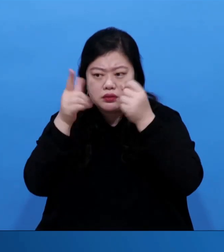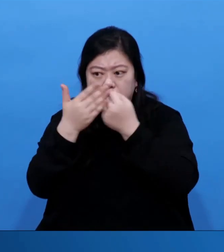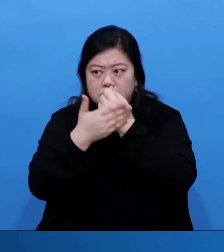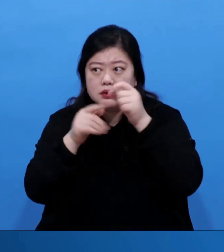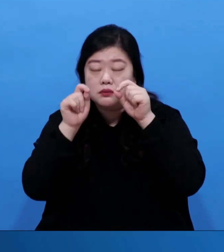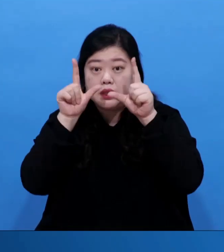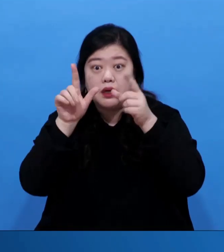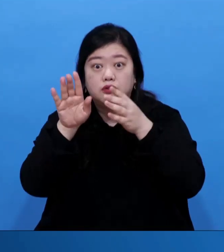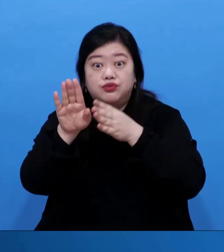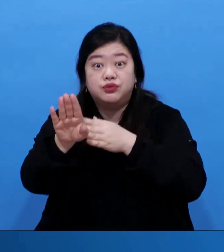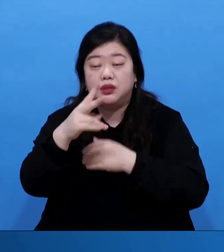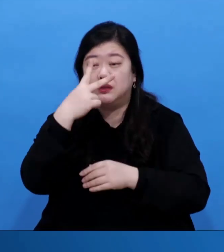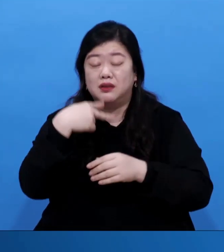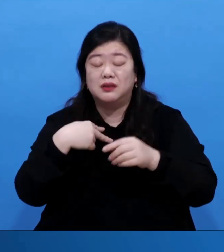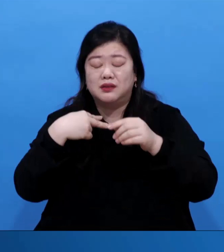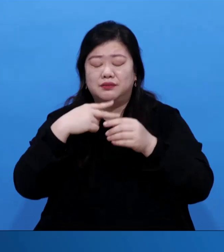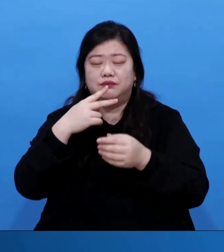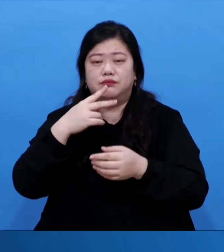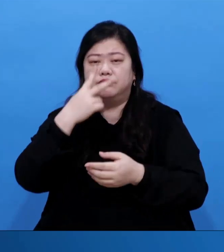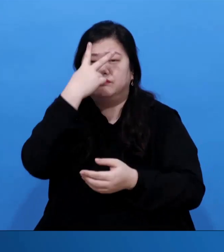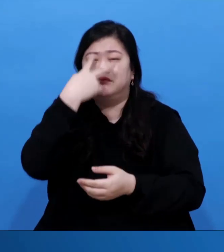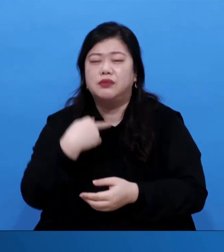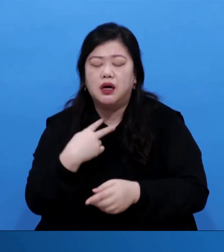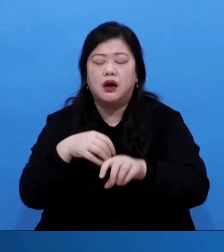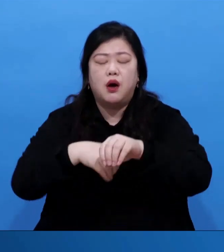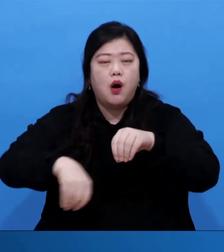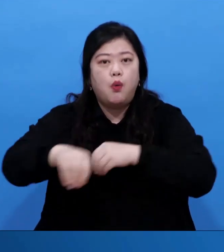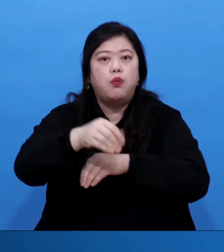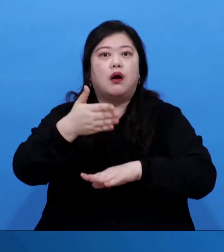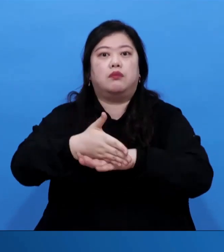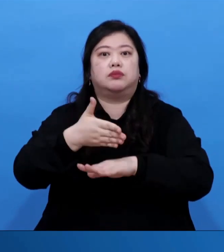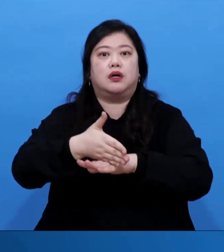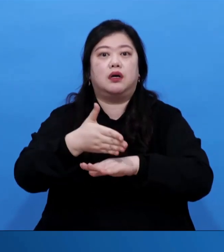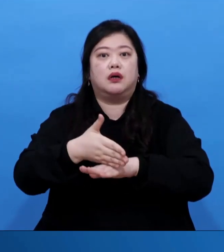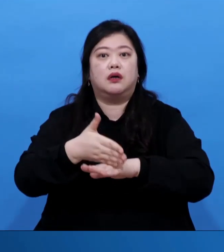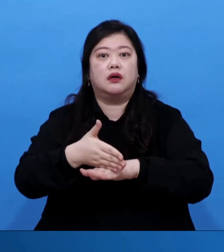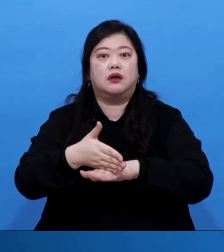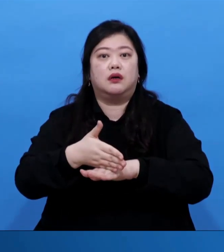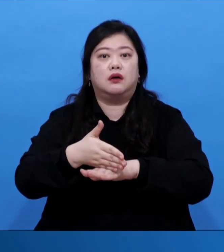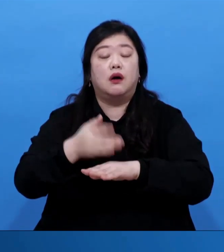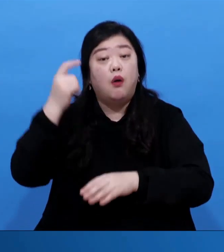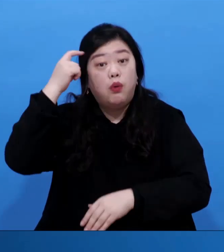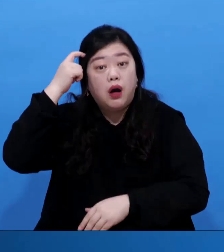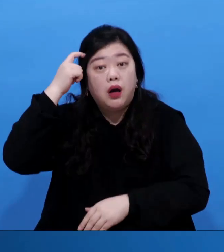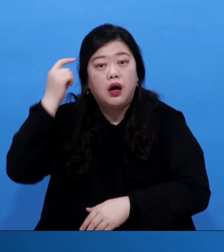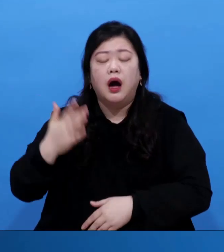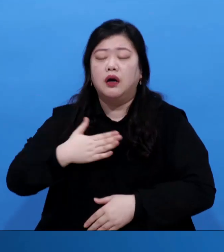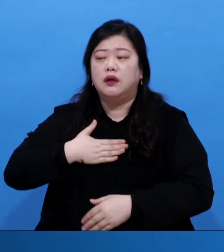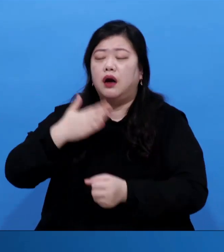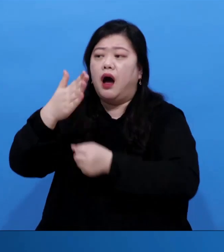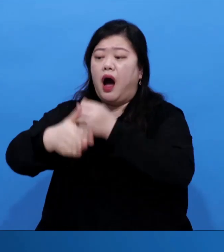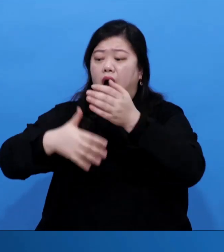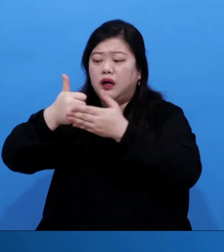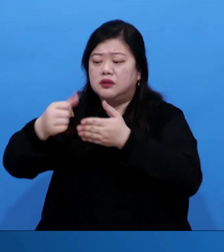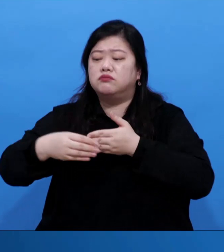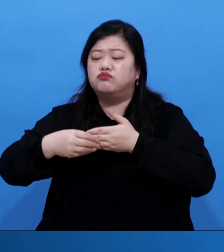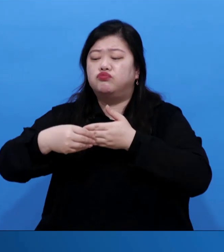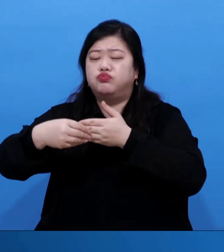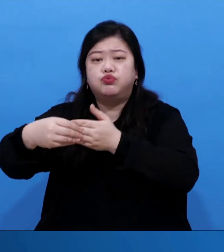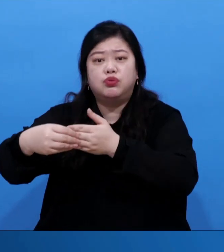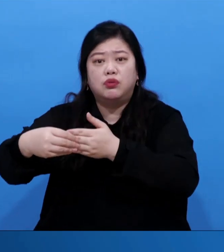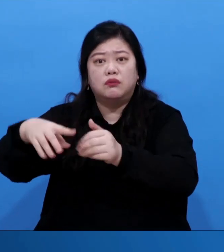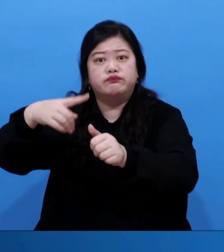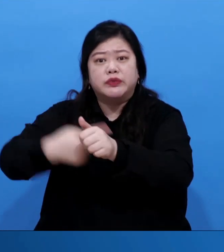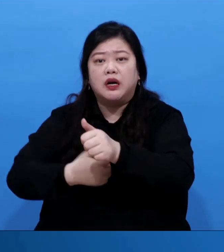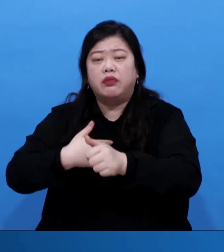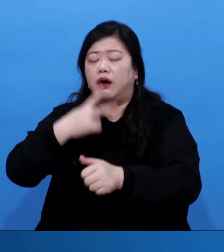nothing more that I want to see. 하나님이 내 길을 인도하시기 때문에 나는 눈뜰 필요 없다. All the way my Savior